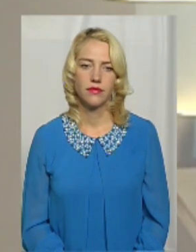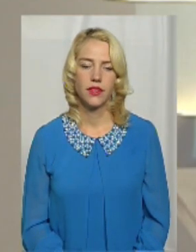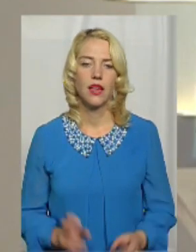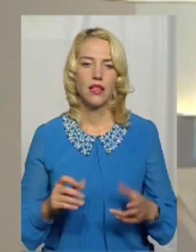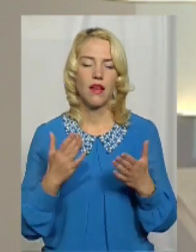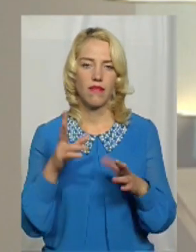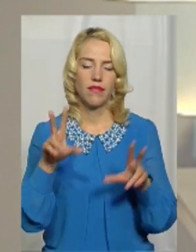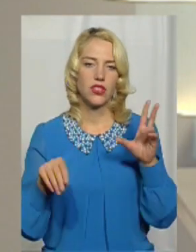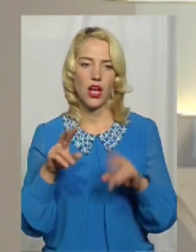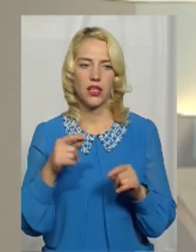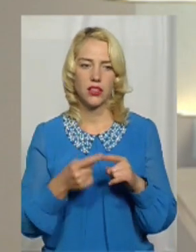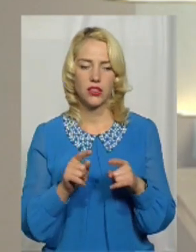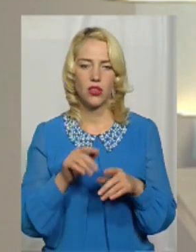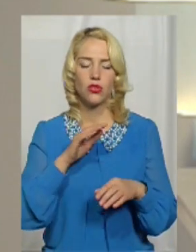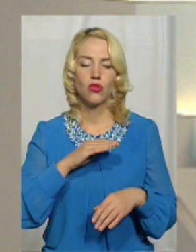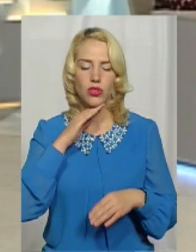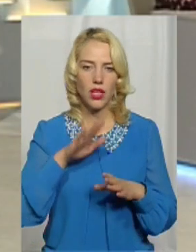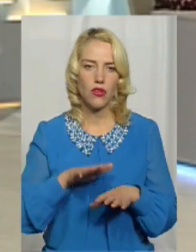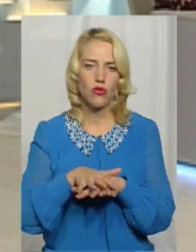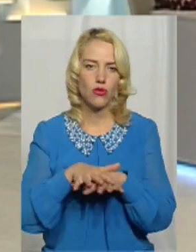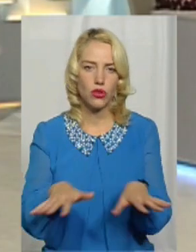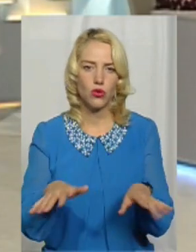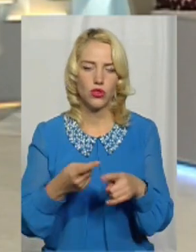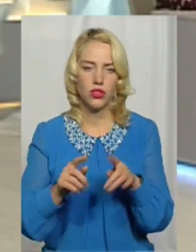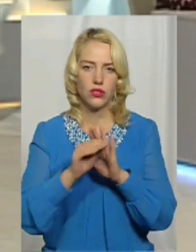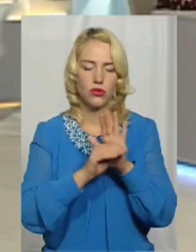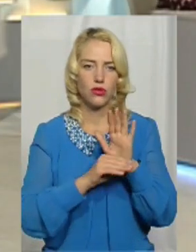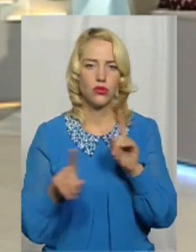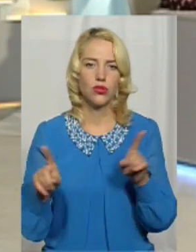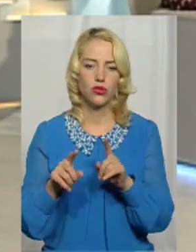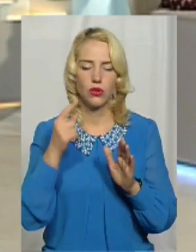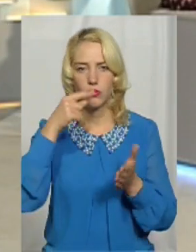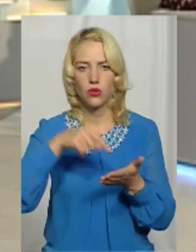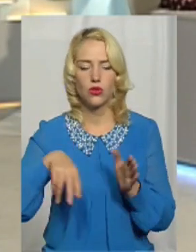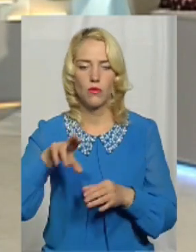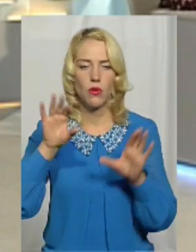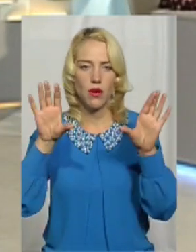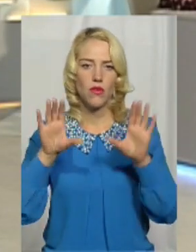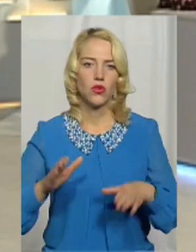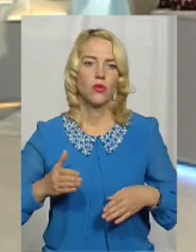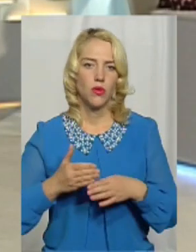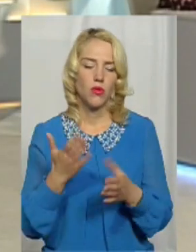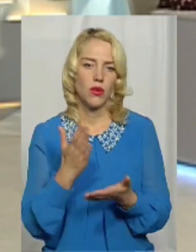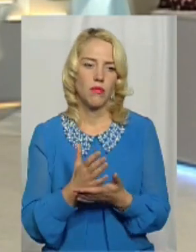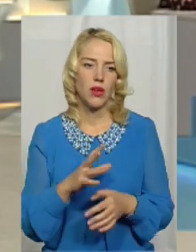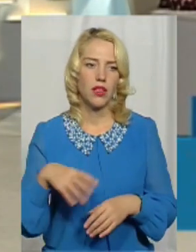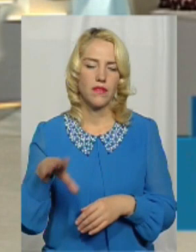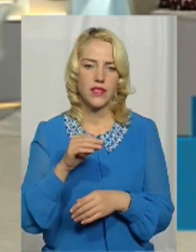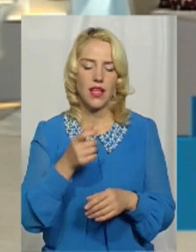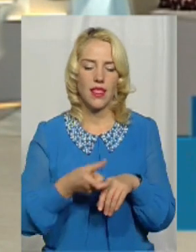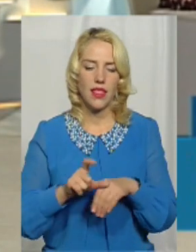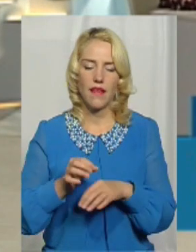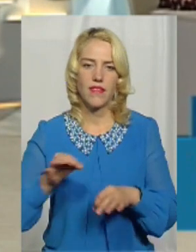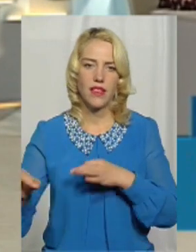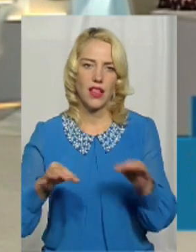Як вважаєте, достатньо розгалужена ця структура для того, щоб доступ до правової допомоги мали усі, навіть з найвіддаленіших